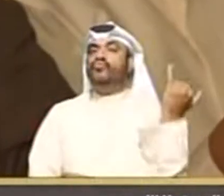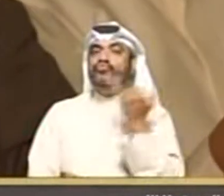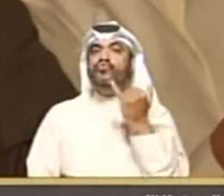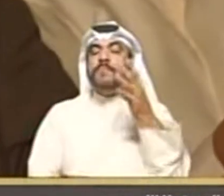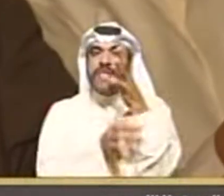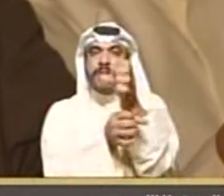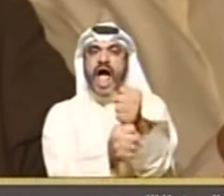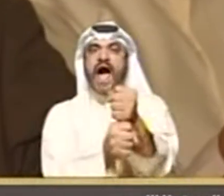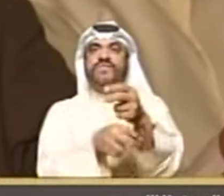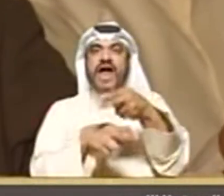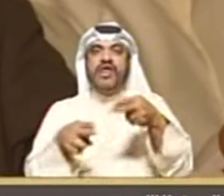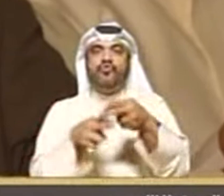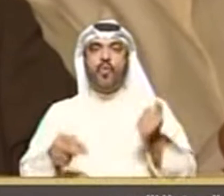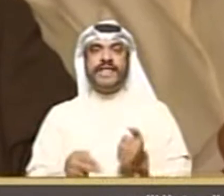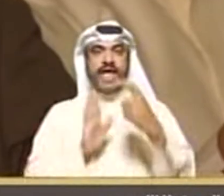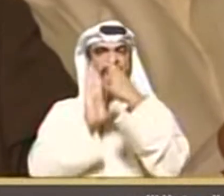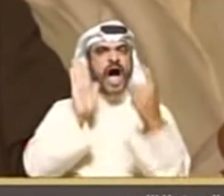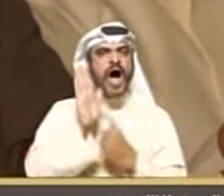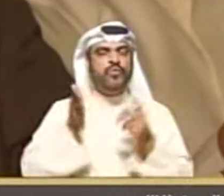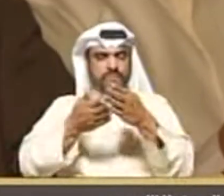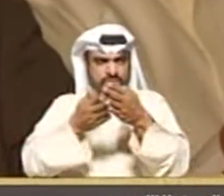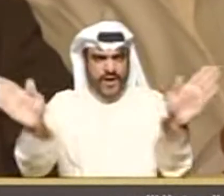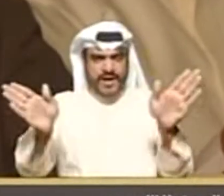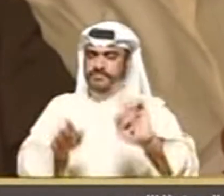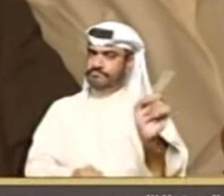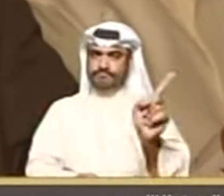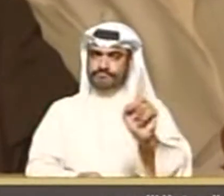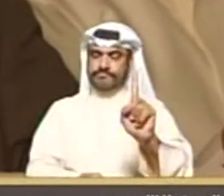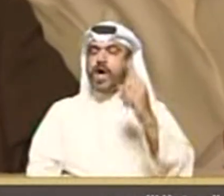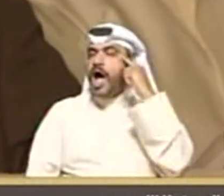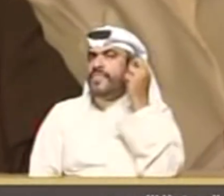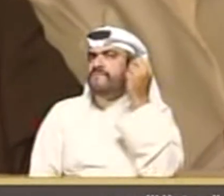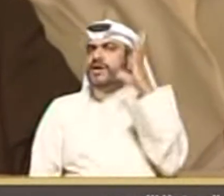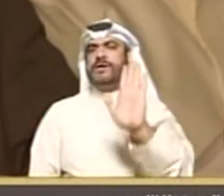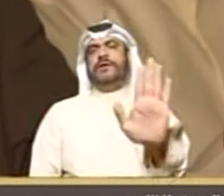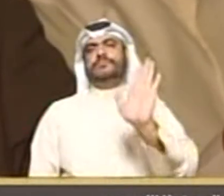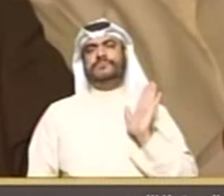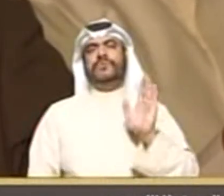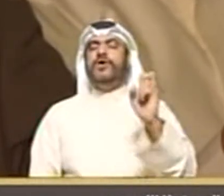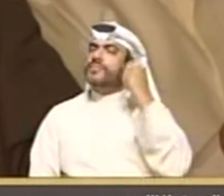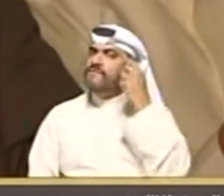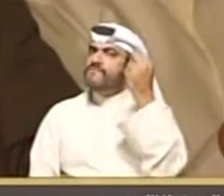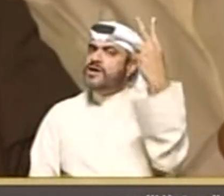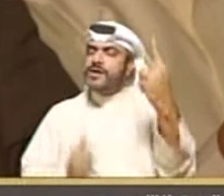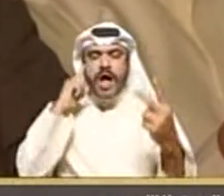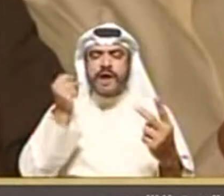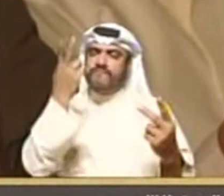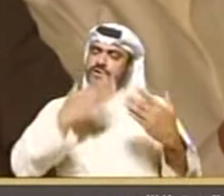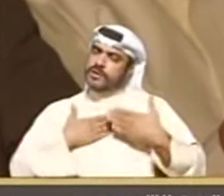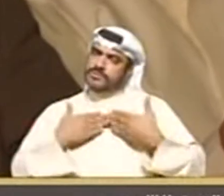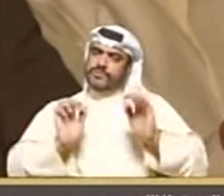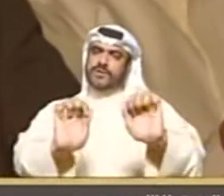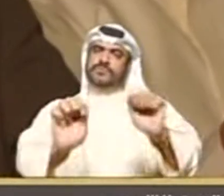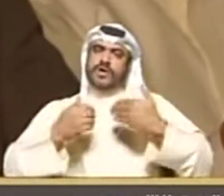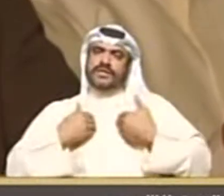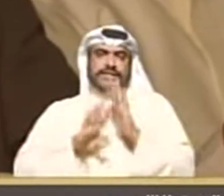يقسمنا أو يفرقنا قانون، إنما هناك وجهات نظر متباينة انتهت وحسمت في التصويت.